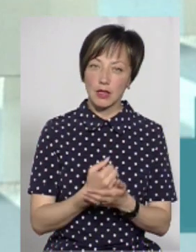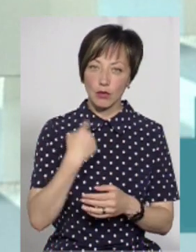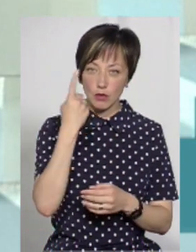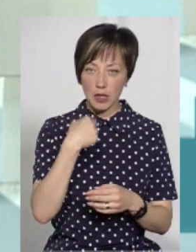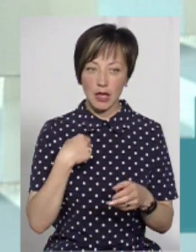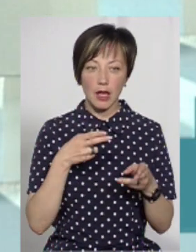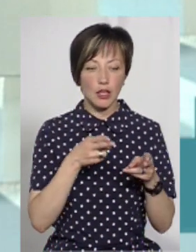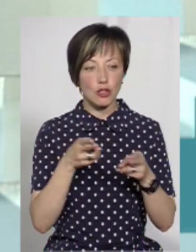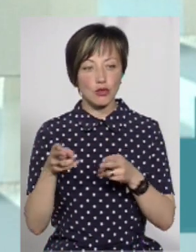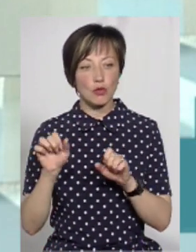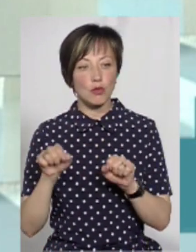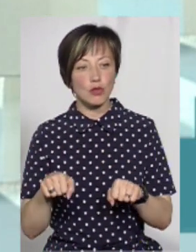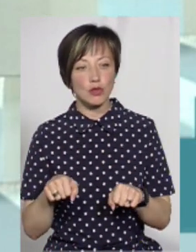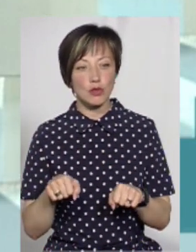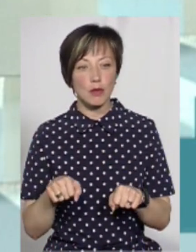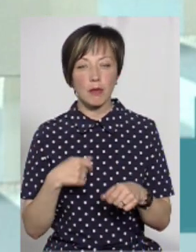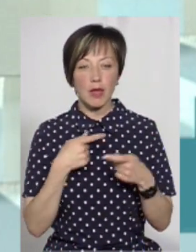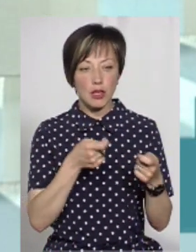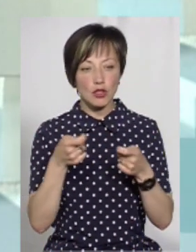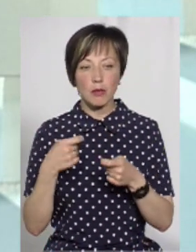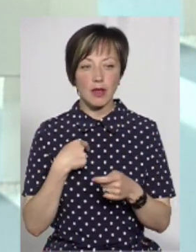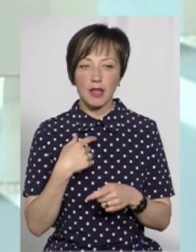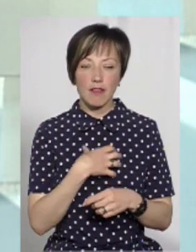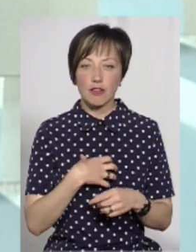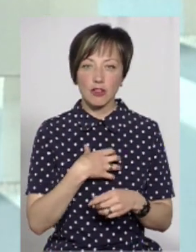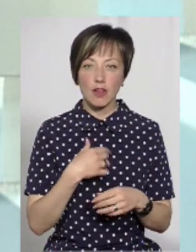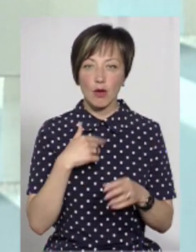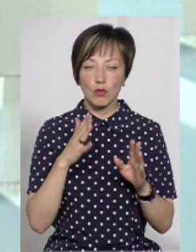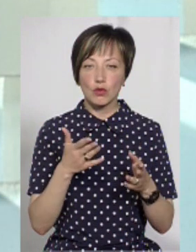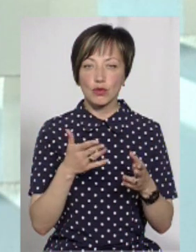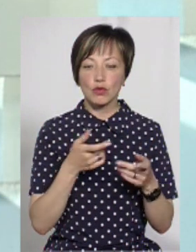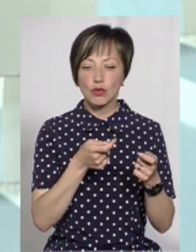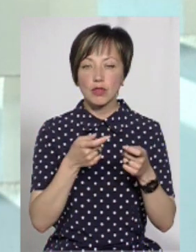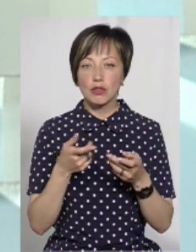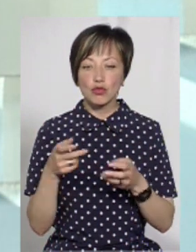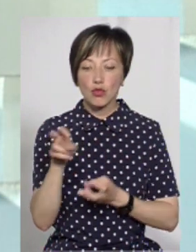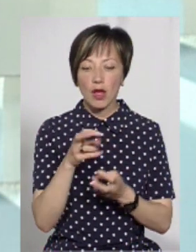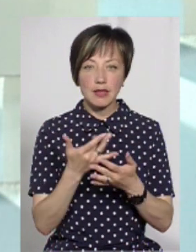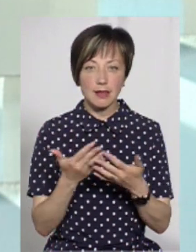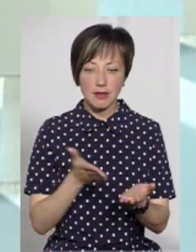особисто, якщо я їжджу, я можу... Мені не важливо, через який ресурс. Я буду шукати канали, різні шляхи